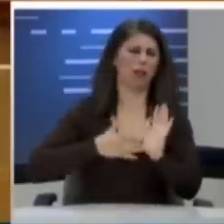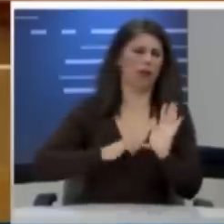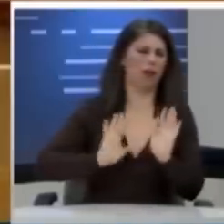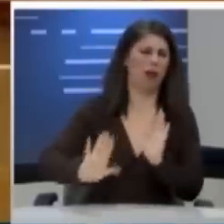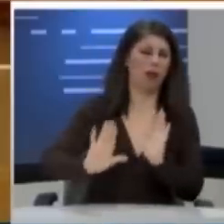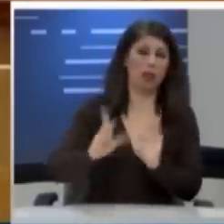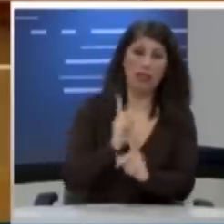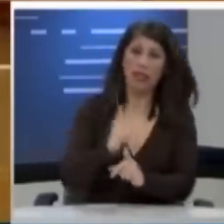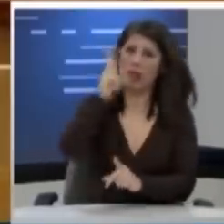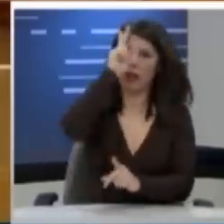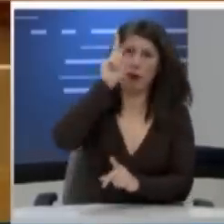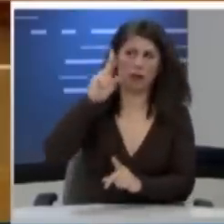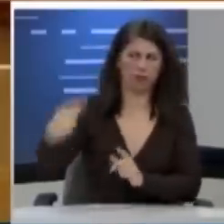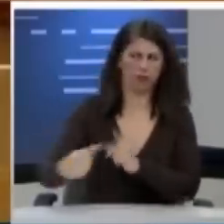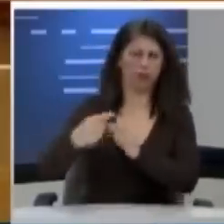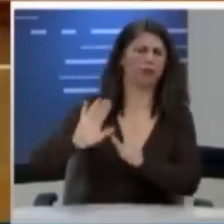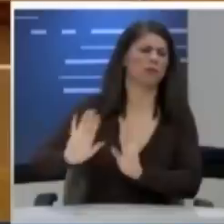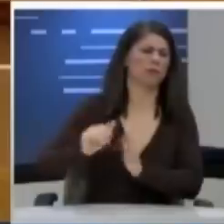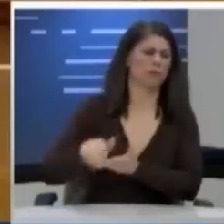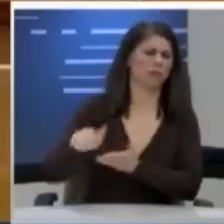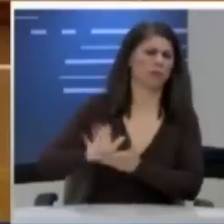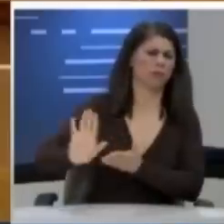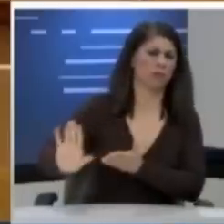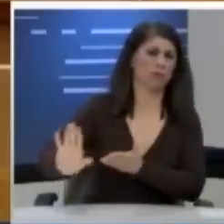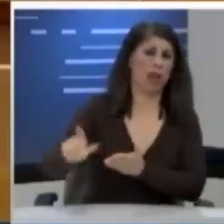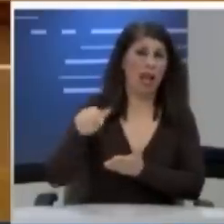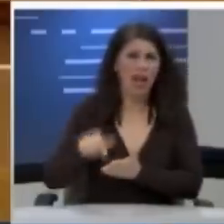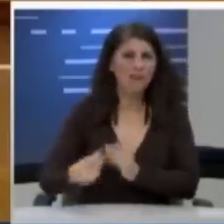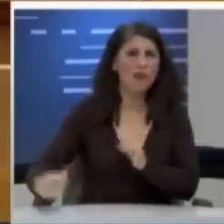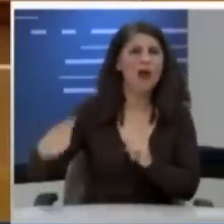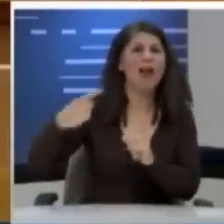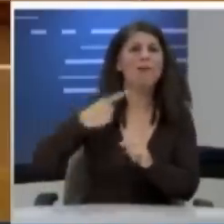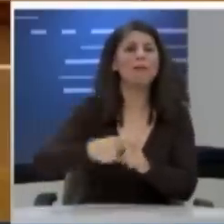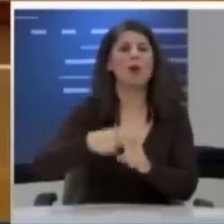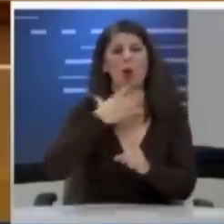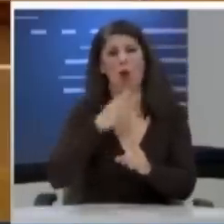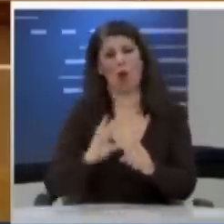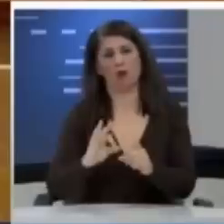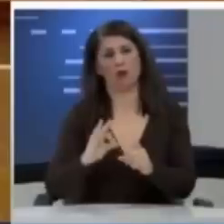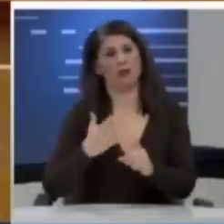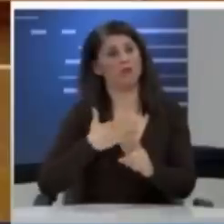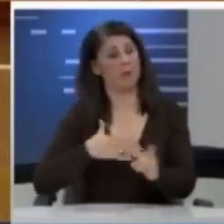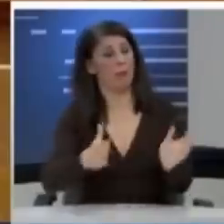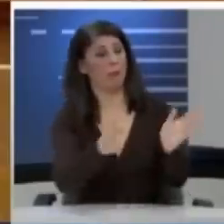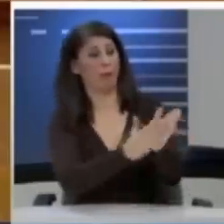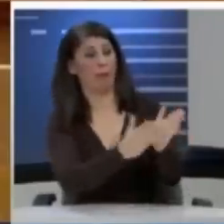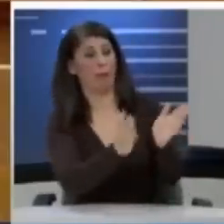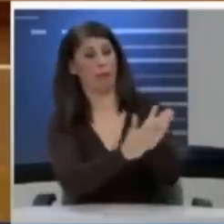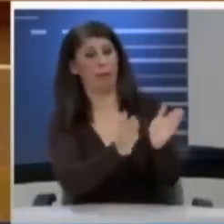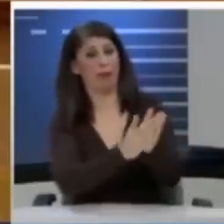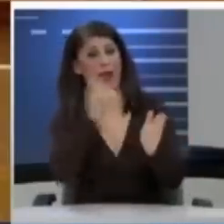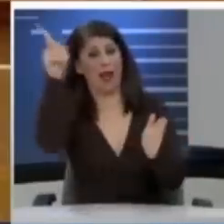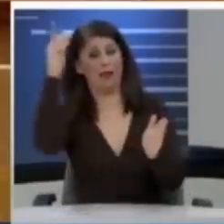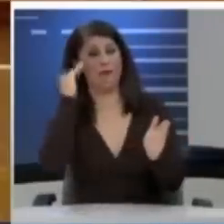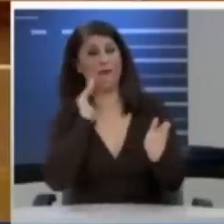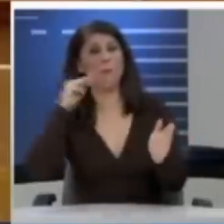ιδιαίτερα με τη Γερμανία. Είναι και αυτός ένας επιπλέον λόγος που παίρνει τα εύσημα από την